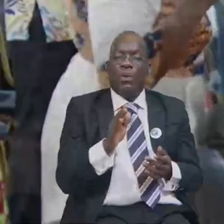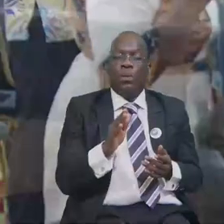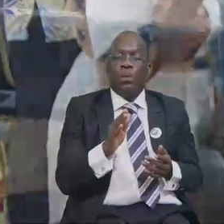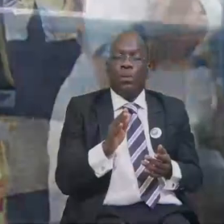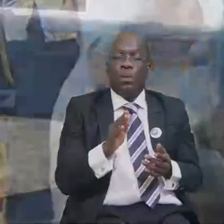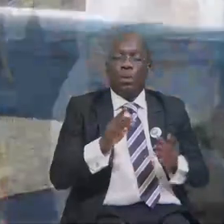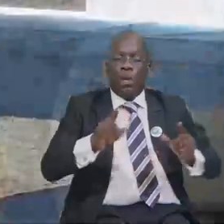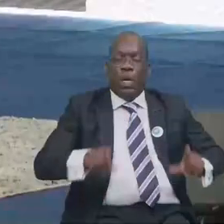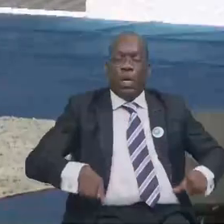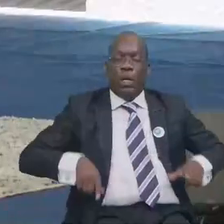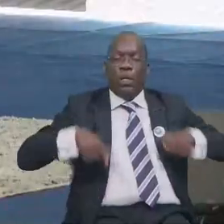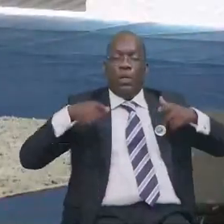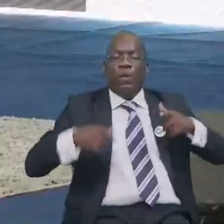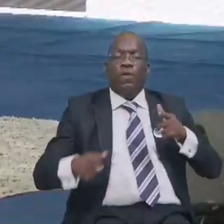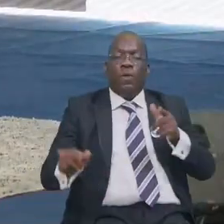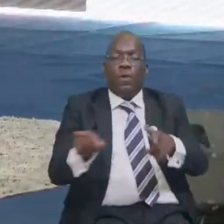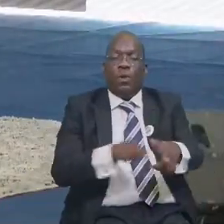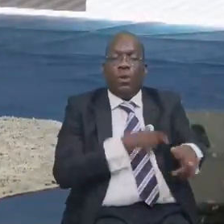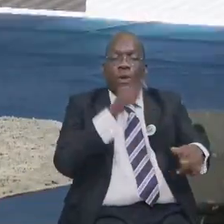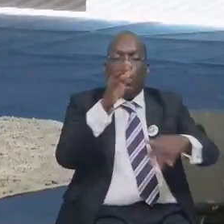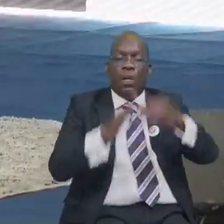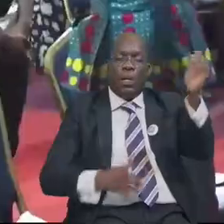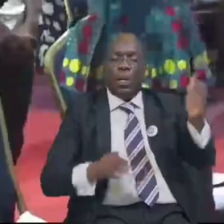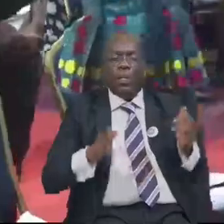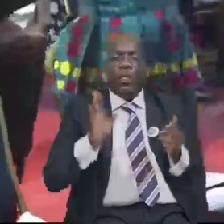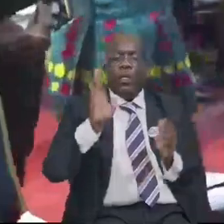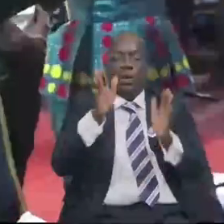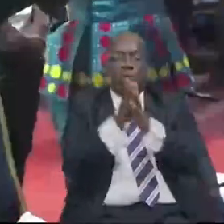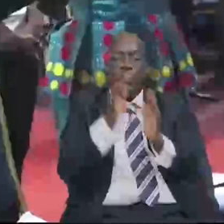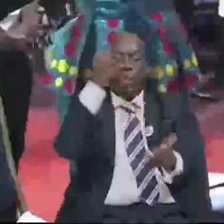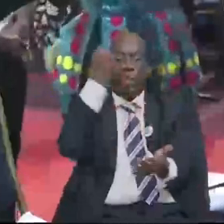Tu vivras plus longtemps que ta prière.